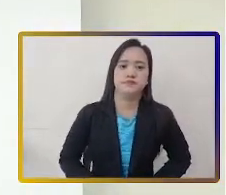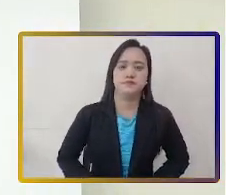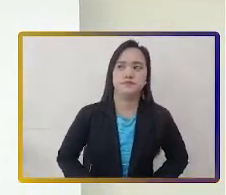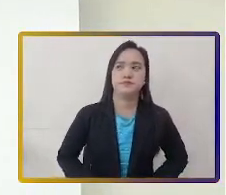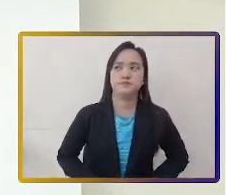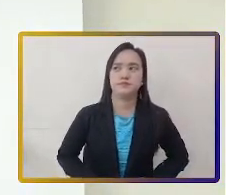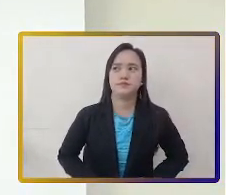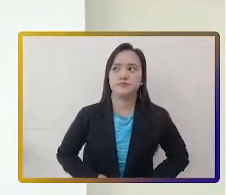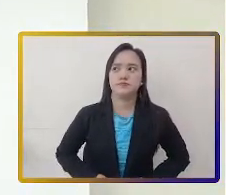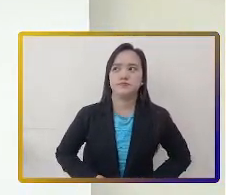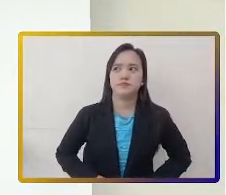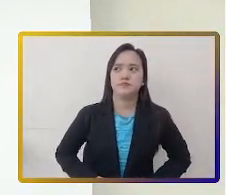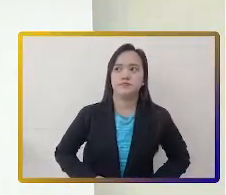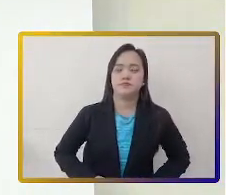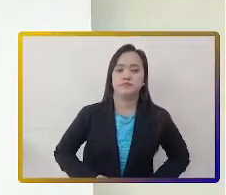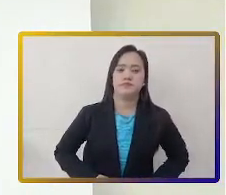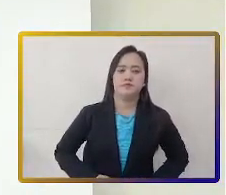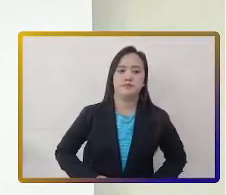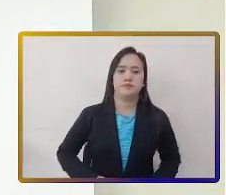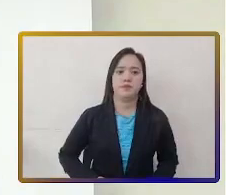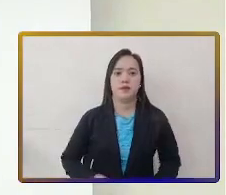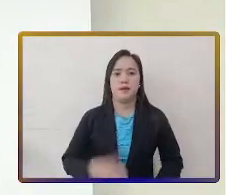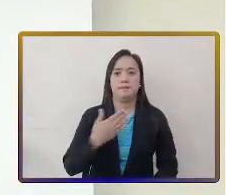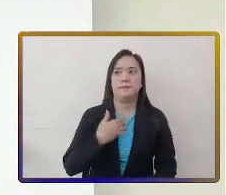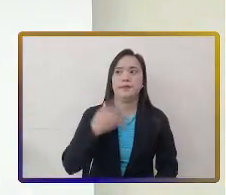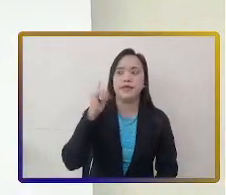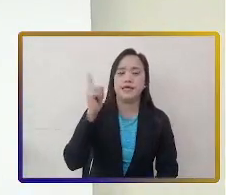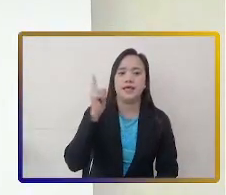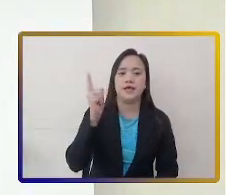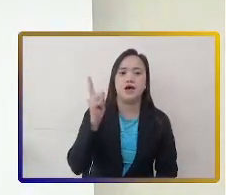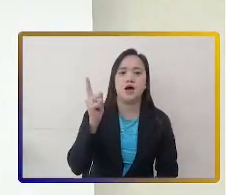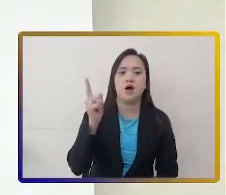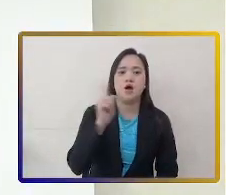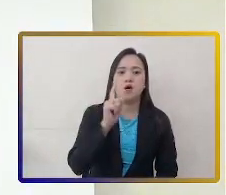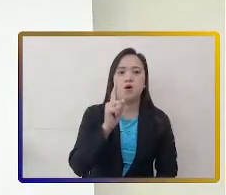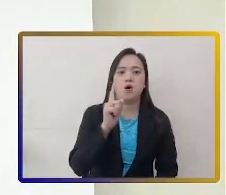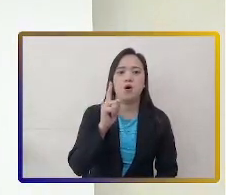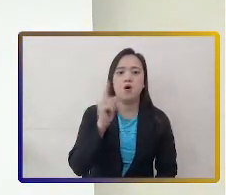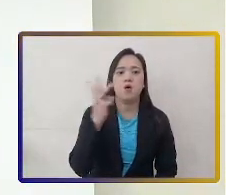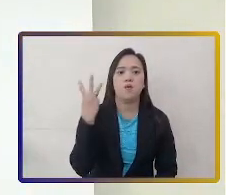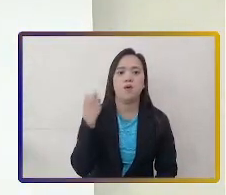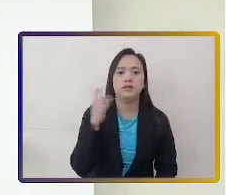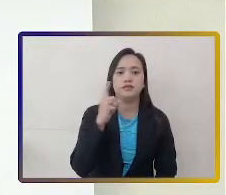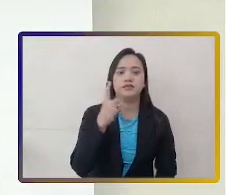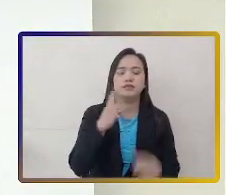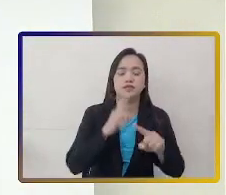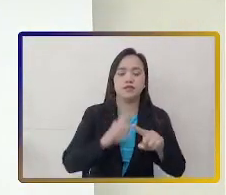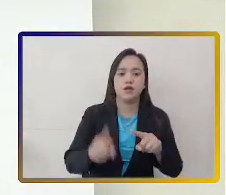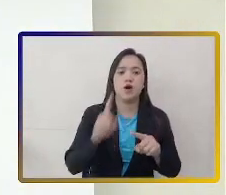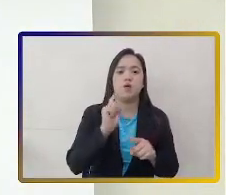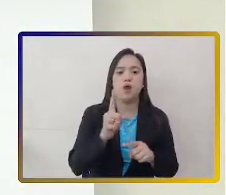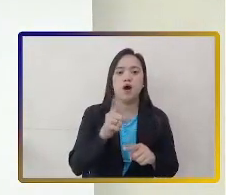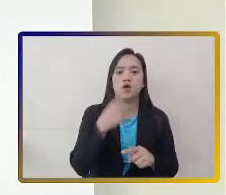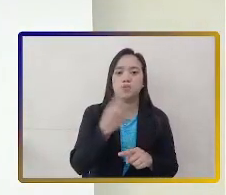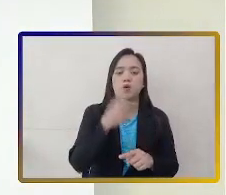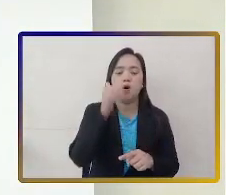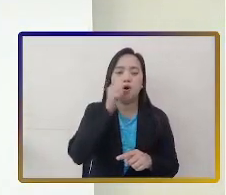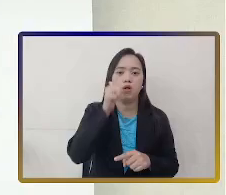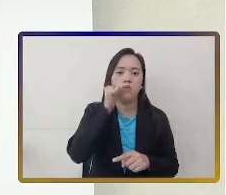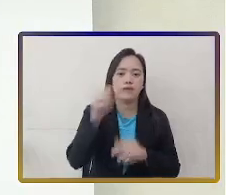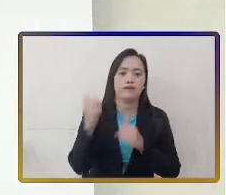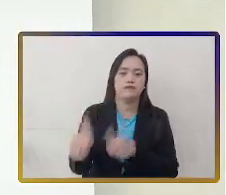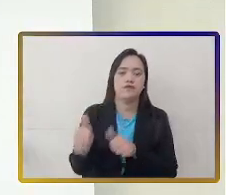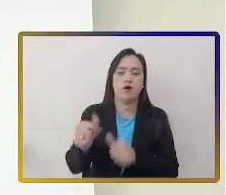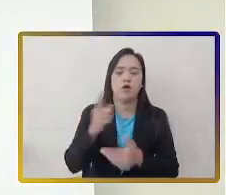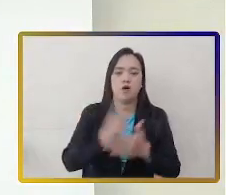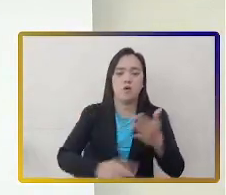ano po ang pinapangaral ng ating mahal na Pastor pagdating po sa pinansyal na kalagayan Ano po kasi alam niyo po